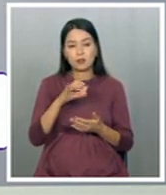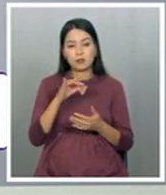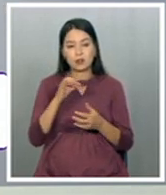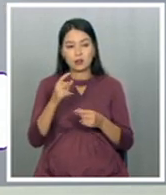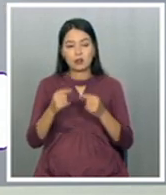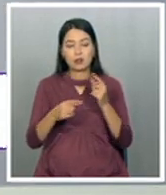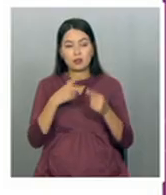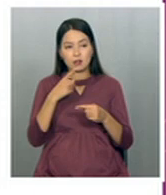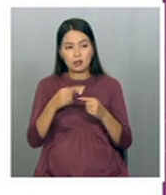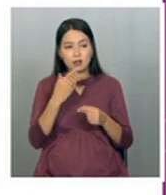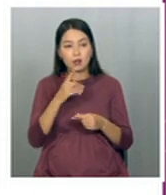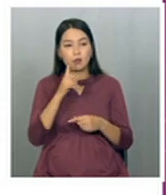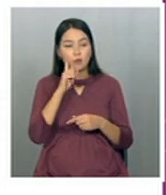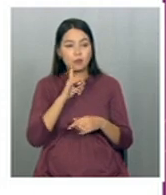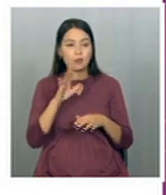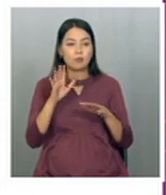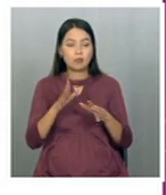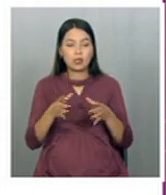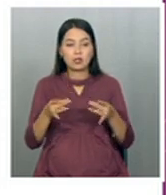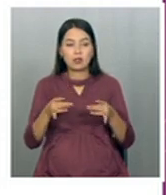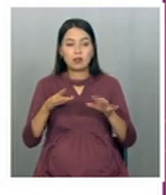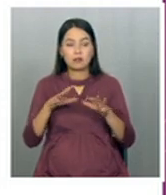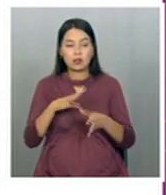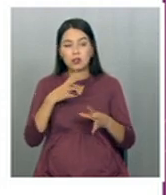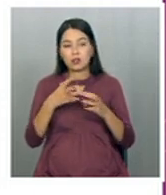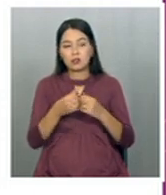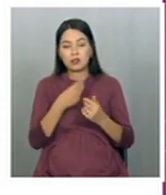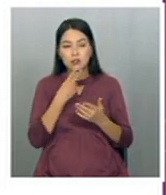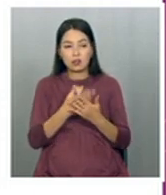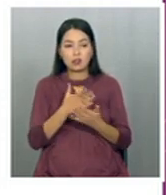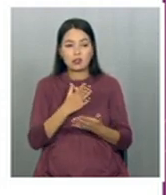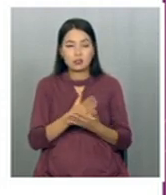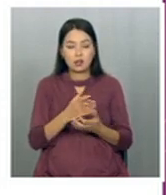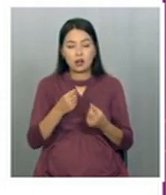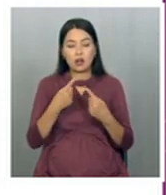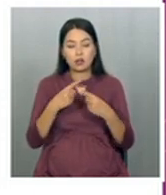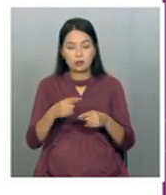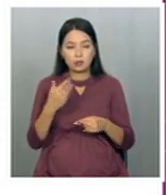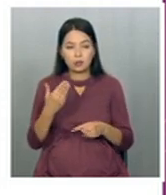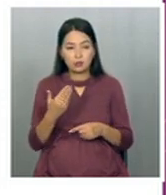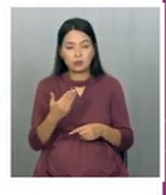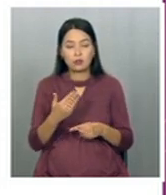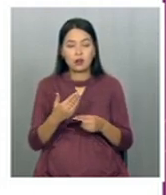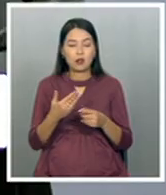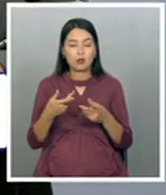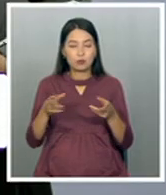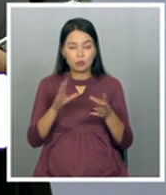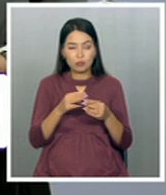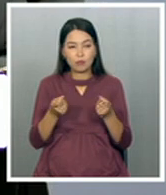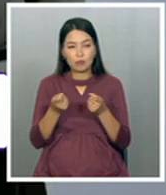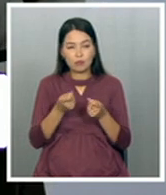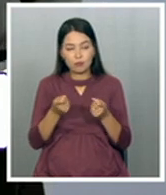ылғалды жерде өсуге бейімделген, ал фикус өсімдігі құрғақшылыққа төзімді.